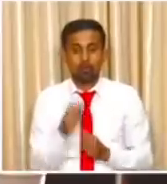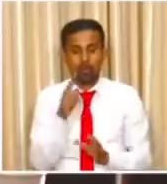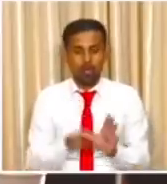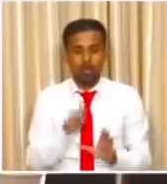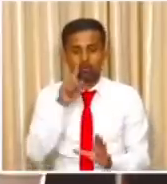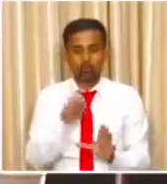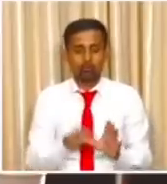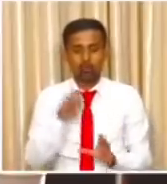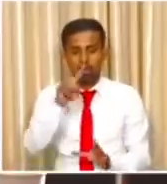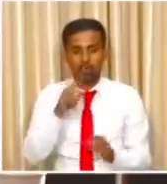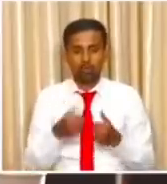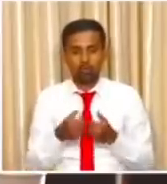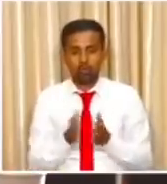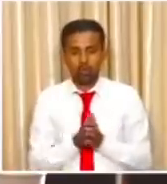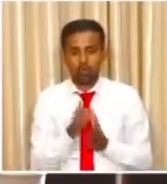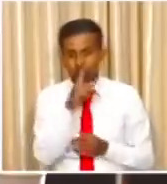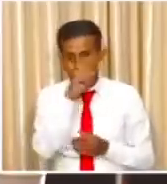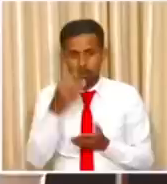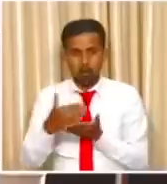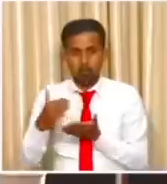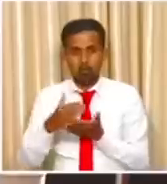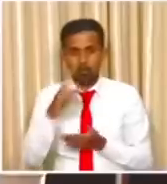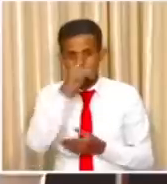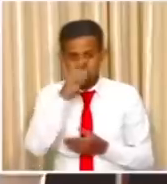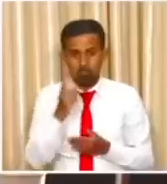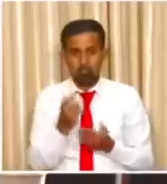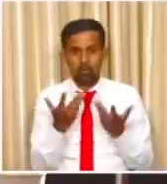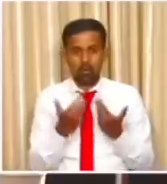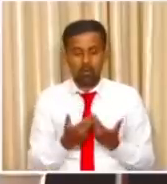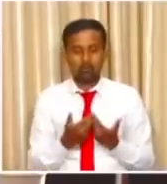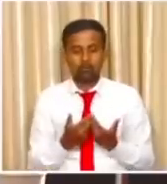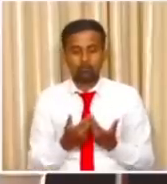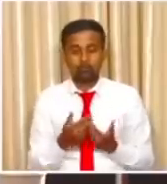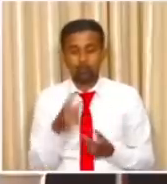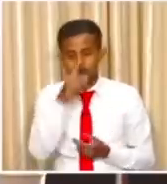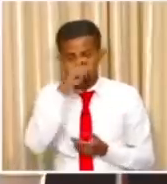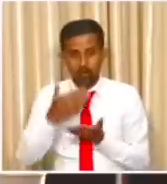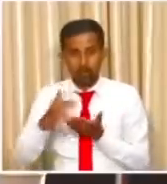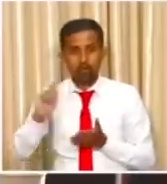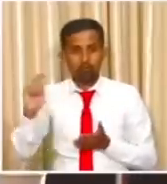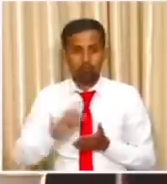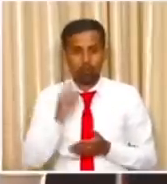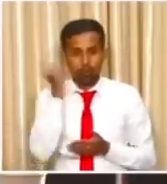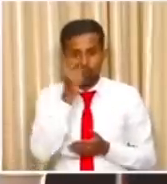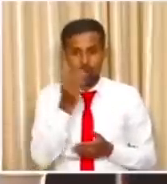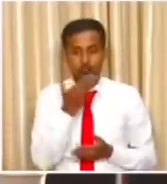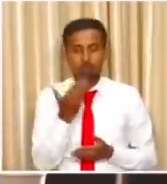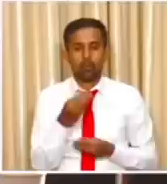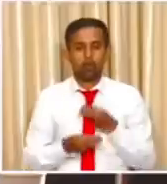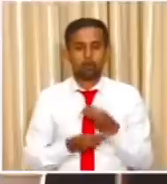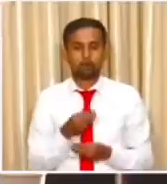අවුරුද්දකින් දෙකකින් තමන්ට මාසික ගෙවන්න ඕන වාරිකයේ මෙතර ප්‍රමාණයක් බවට පත් වෙන්නේ ඒ වාරිකයේ මට උපයා ගැනීම හැකියාවක් තිබෙනවා මේ ව්‍යාපාරෙන්